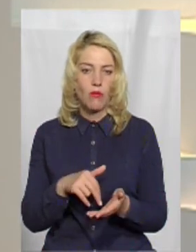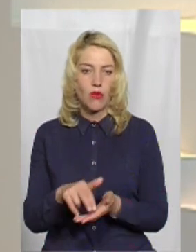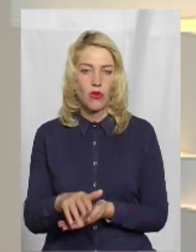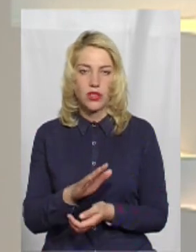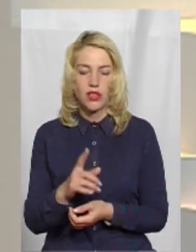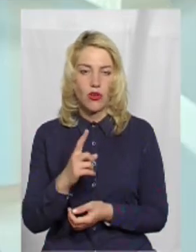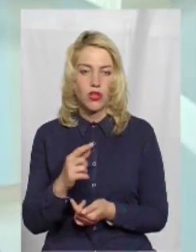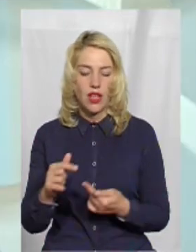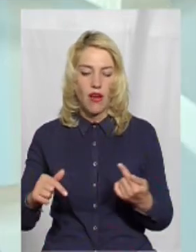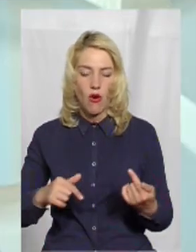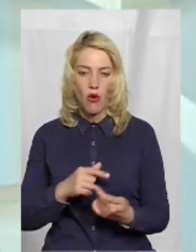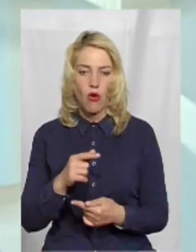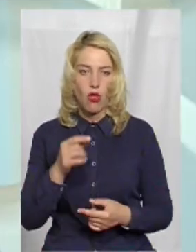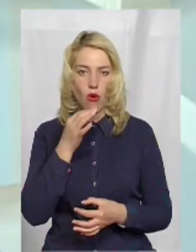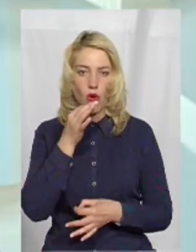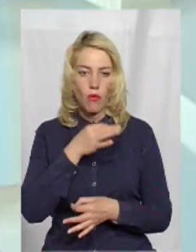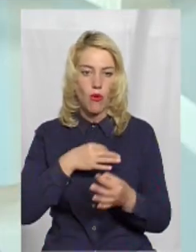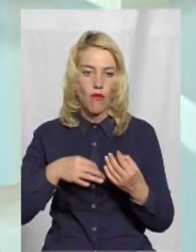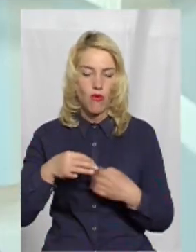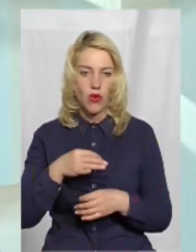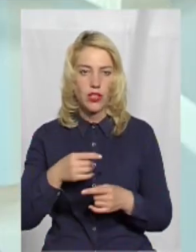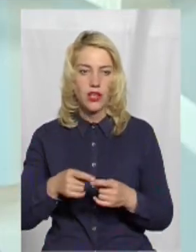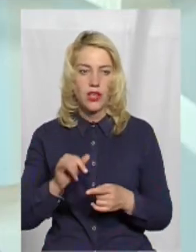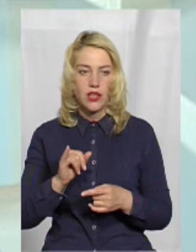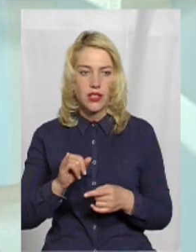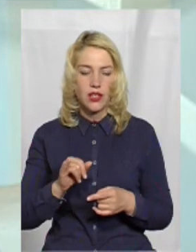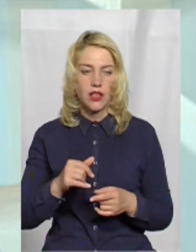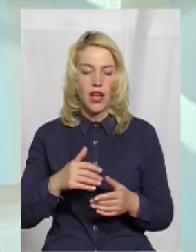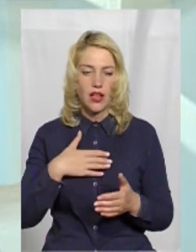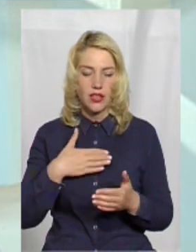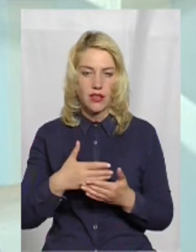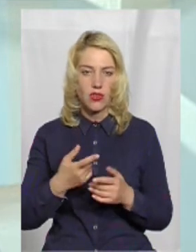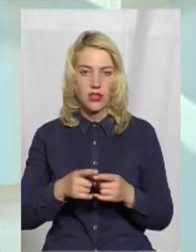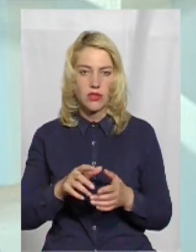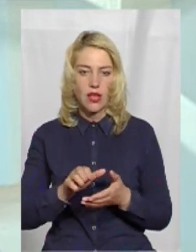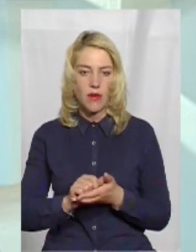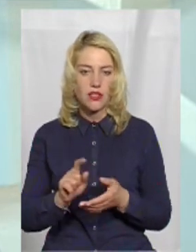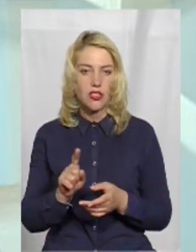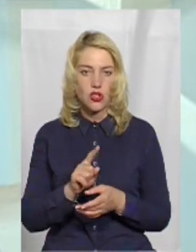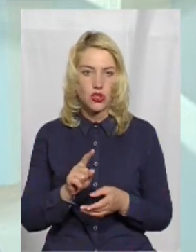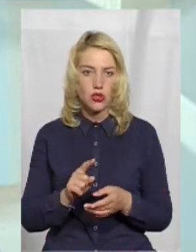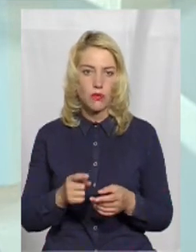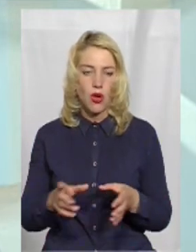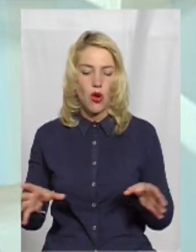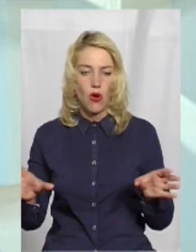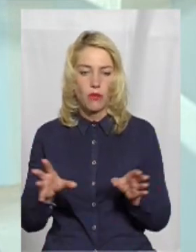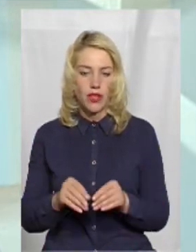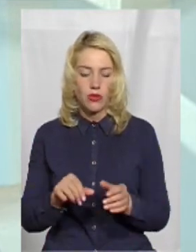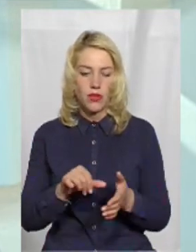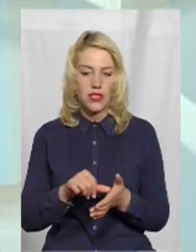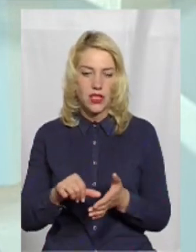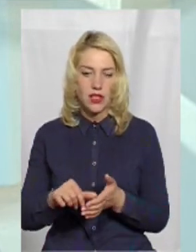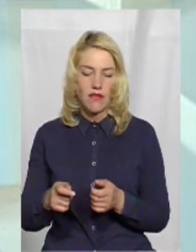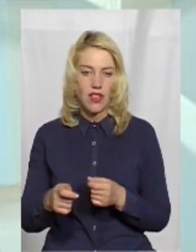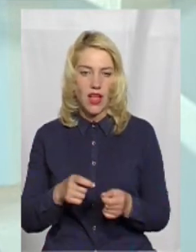не одне коло обговорень між різними інституціями. Ну і кластер тим і займається, що об'єднує представників влади, бізнесу, громадських